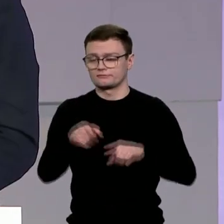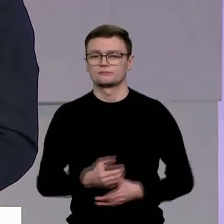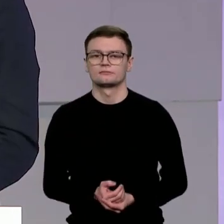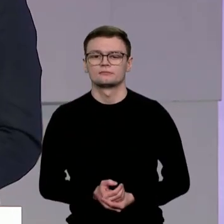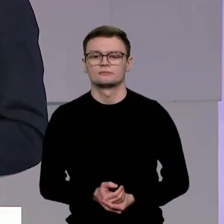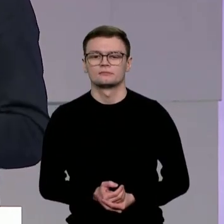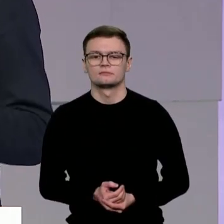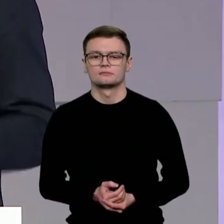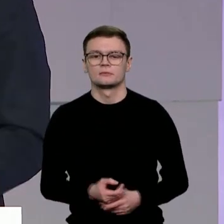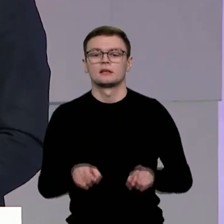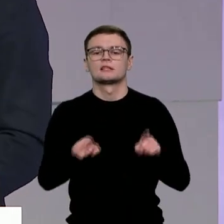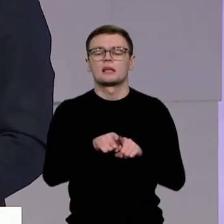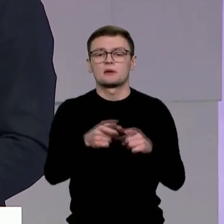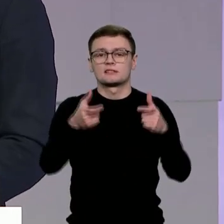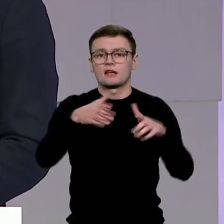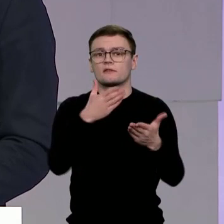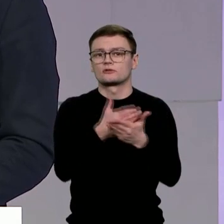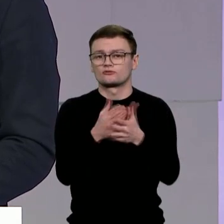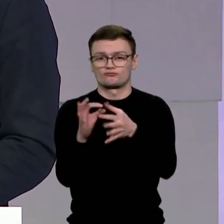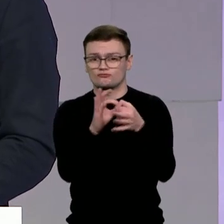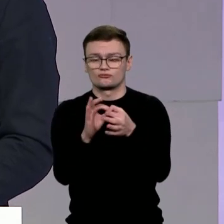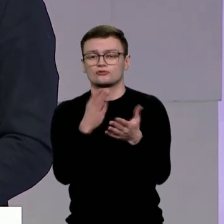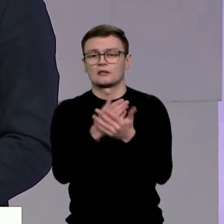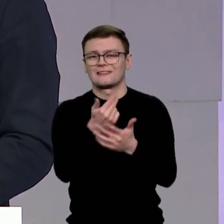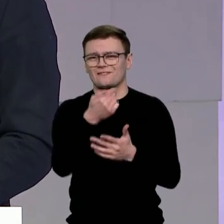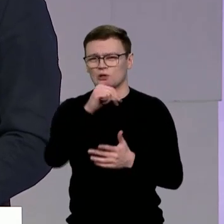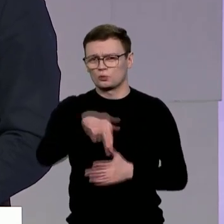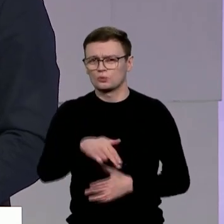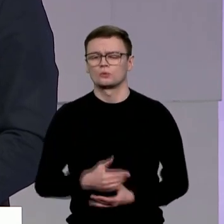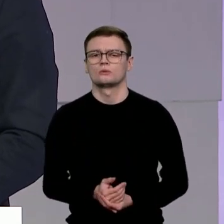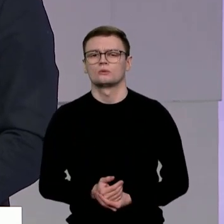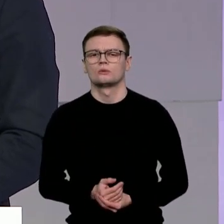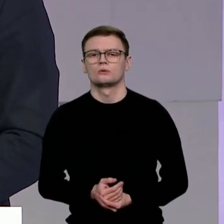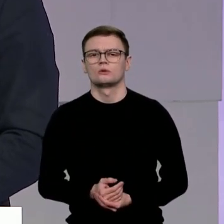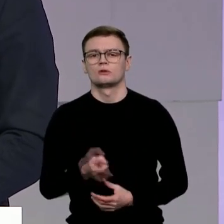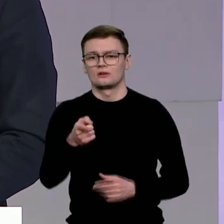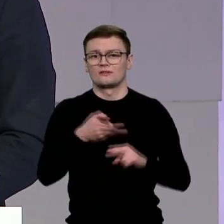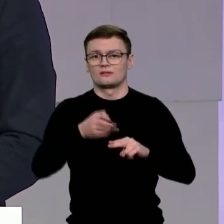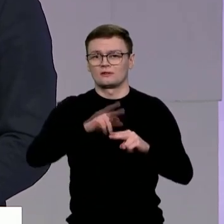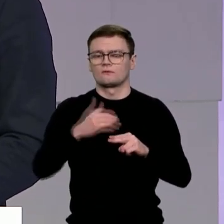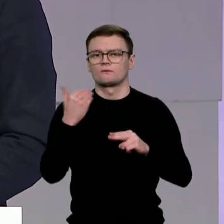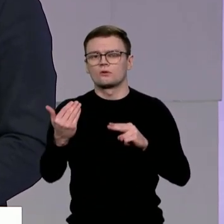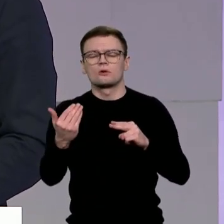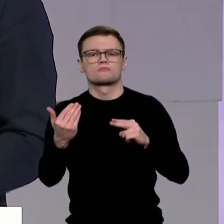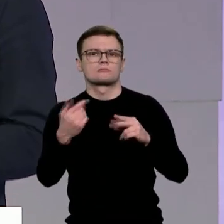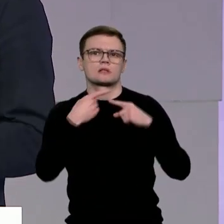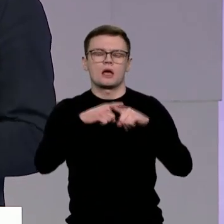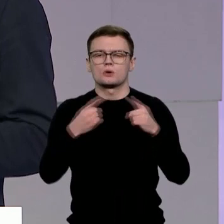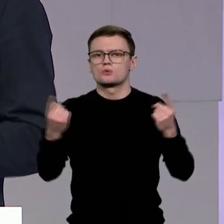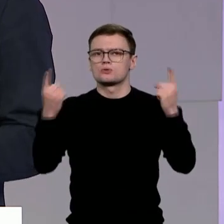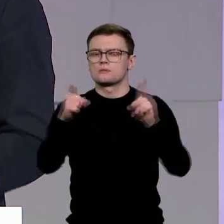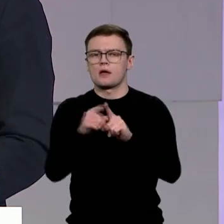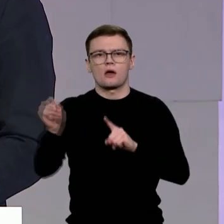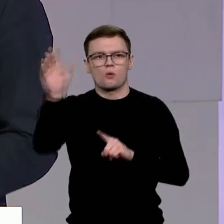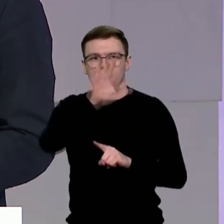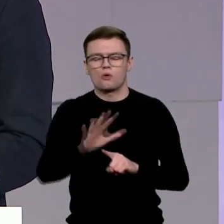įsikūrė NFQ, kuri konkuruoja tame pačiame lauke, kur aukščiausias lygis skaitmeninės technologijos Europos rinkoje. Nėra taip, kad